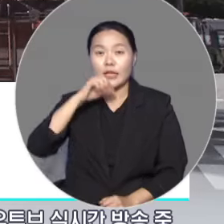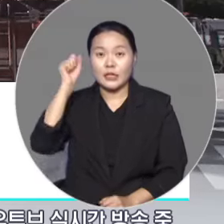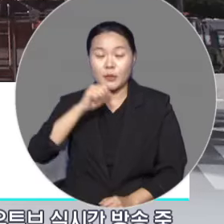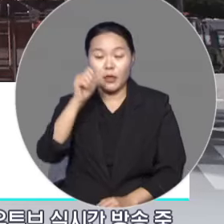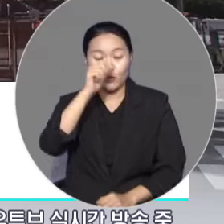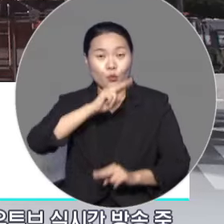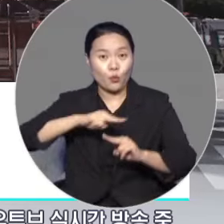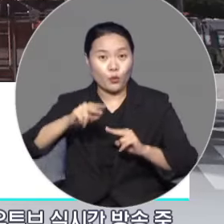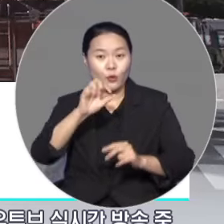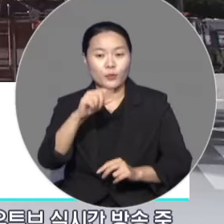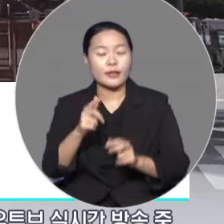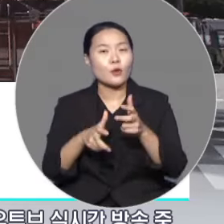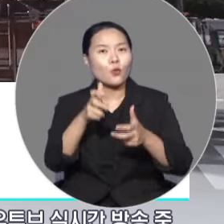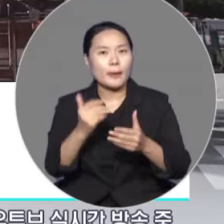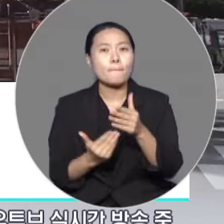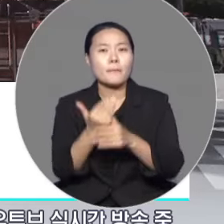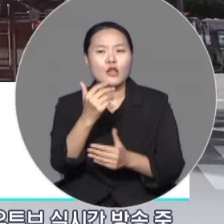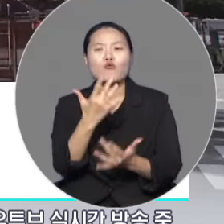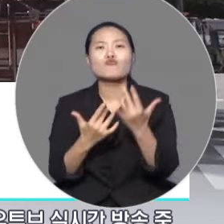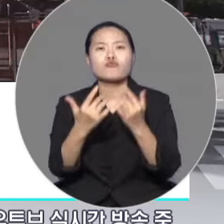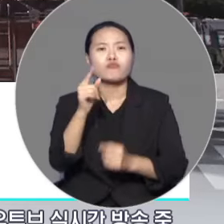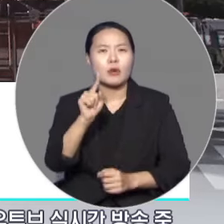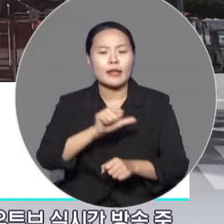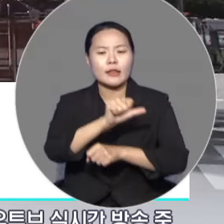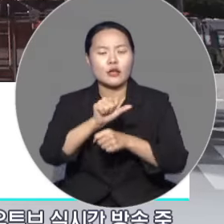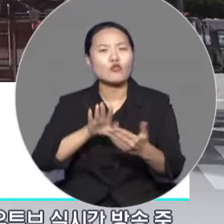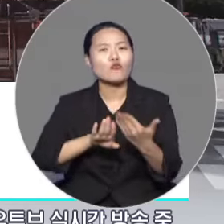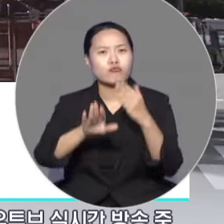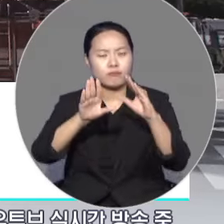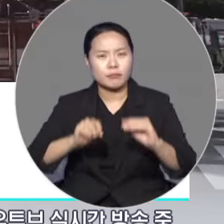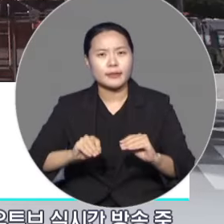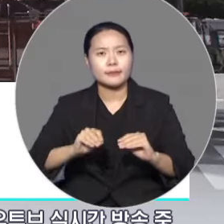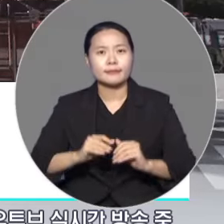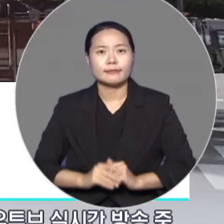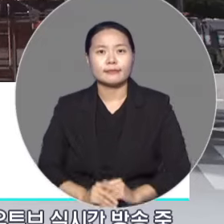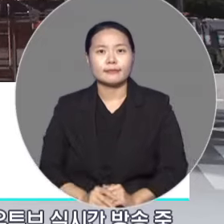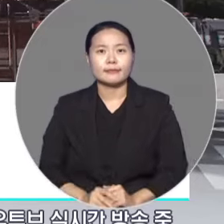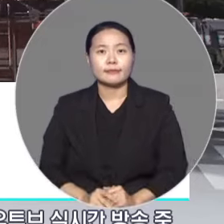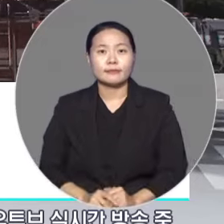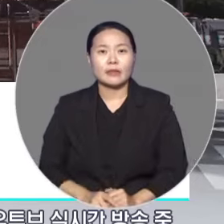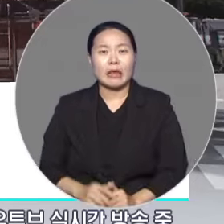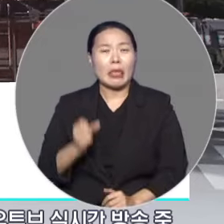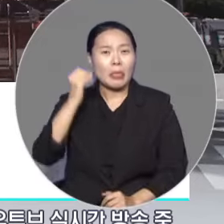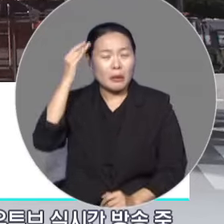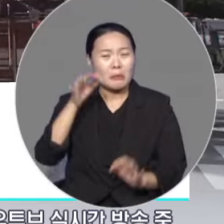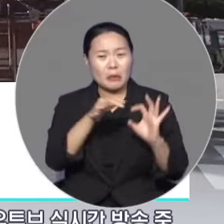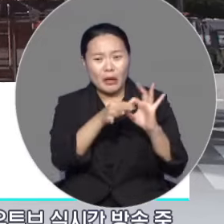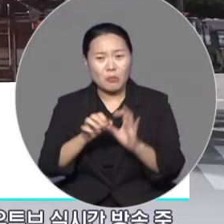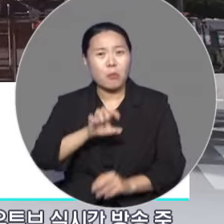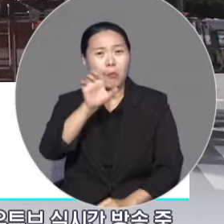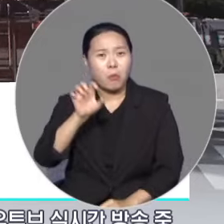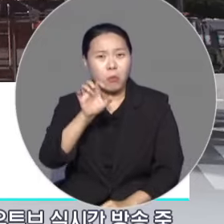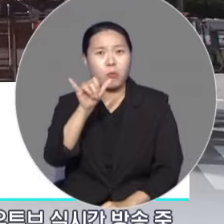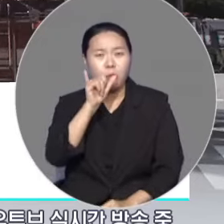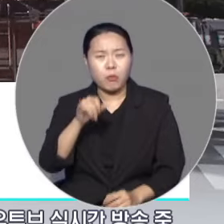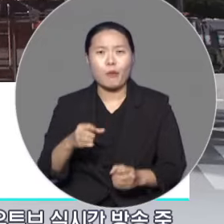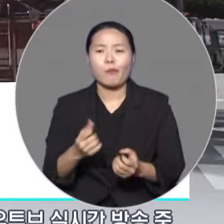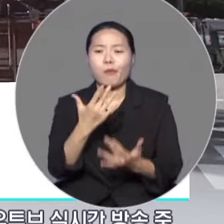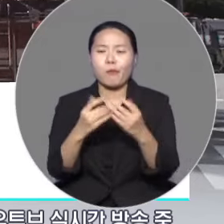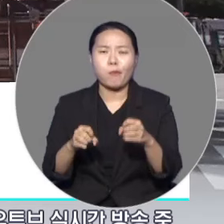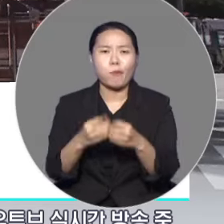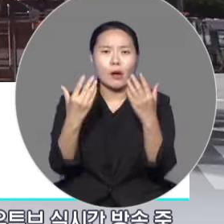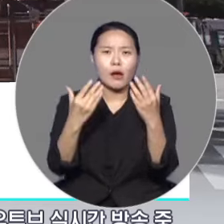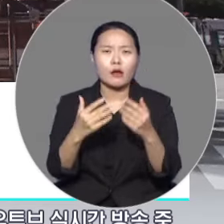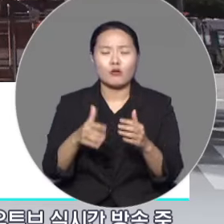새벽 SOIL 온상공장에서 발생한 화재가 5시간 만에 꺼졌습니다. 잊을만 하면 반복되는 화재와 폭발에